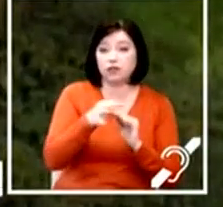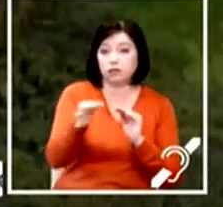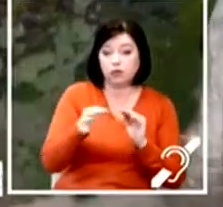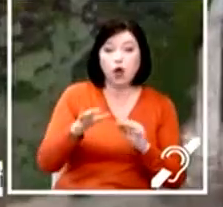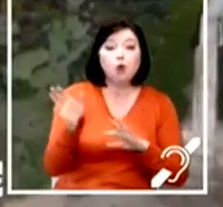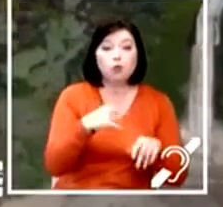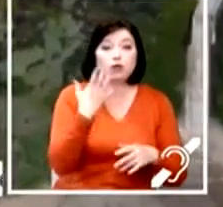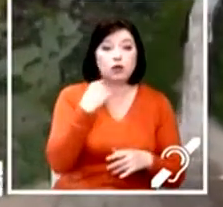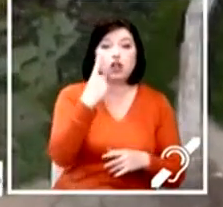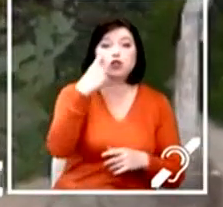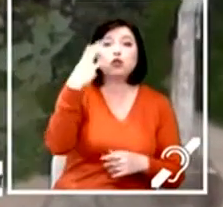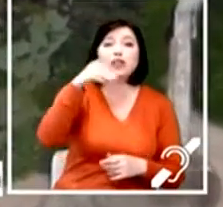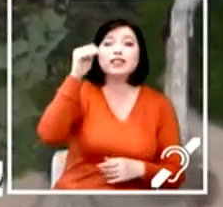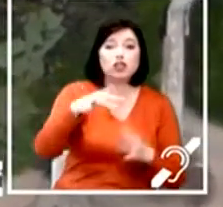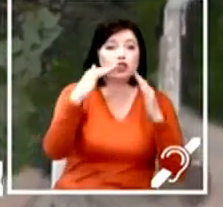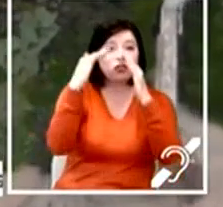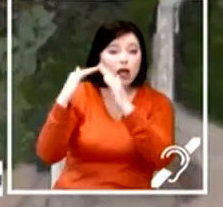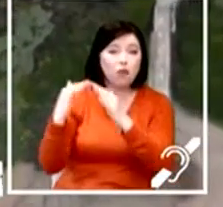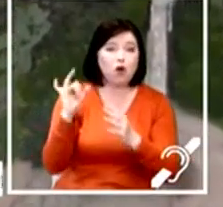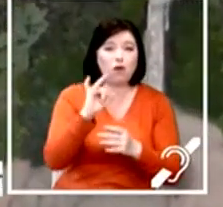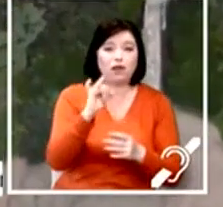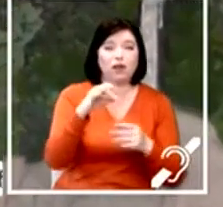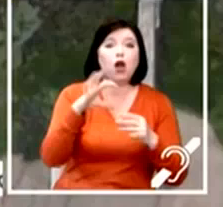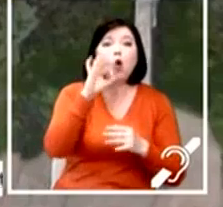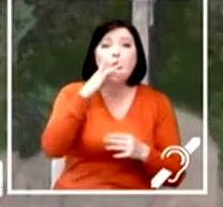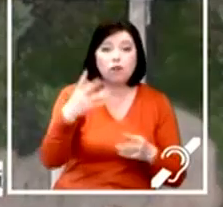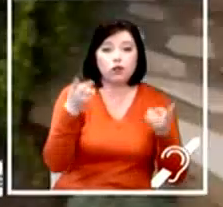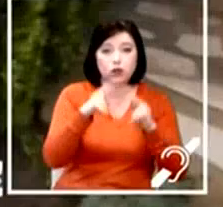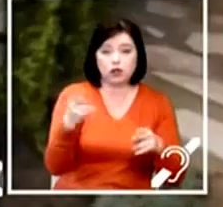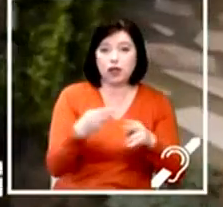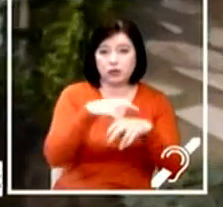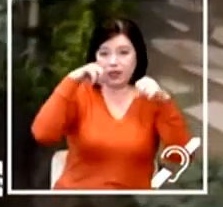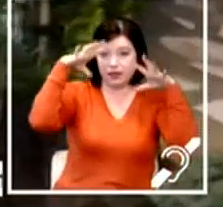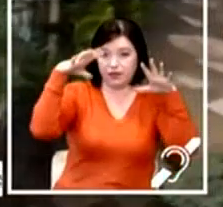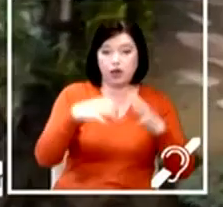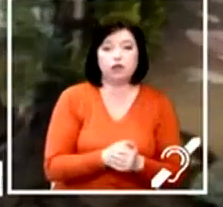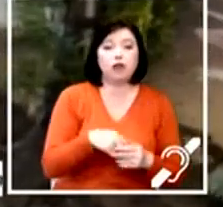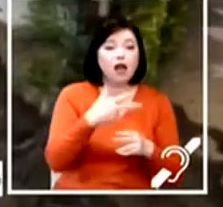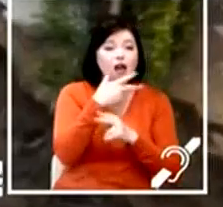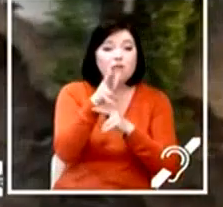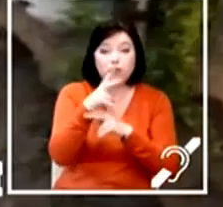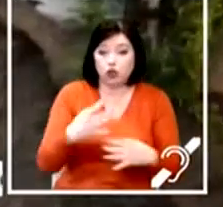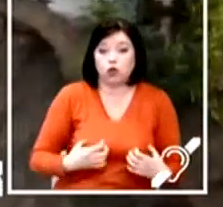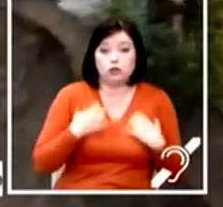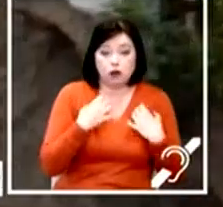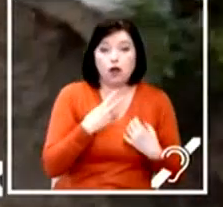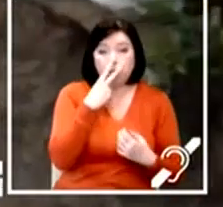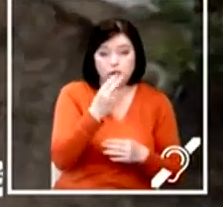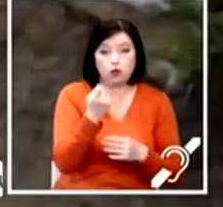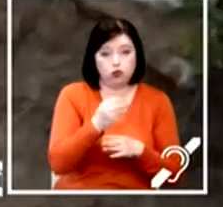ce 130.000 de locuințe și birouri de afaceri au rămas fără electricitate. Imaginile dezastrului le